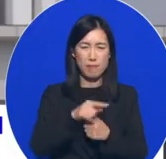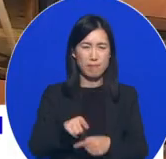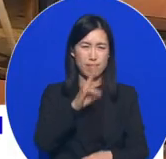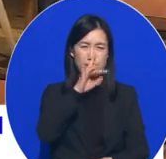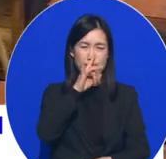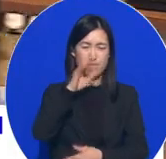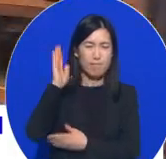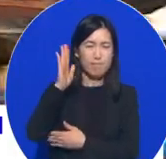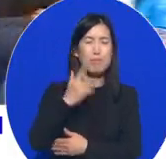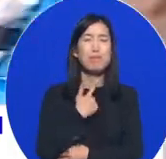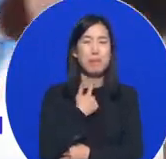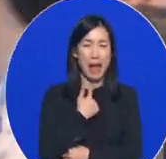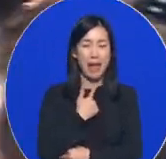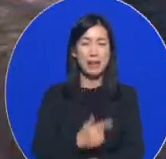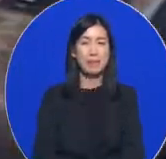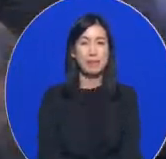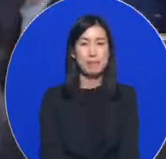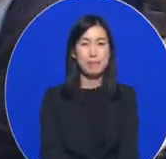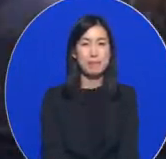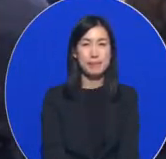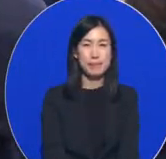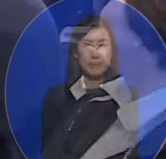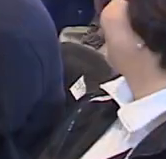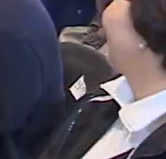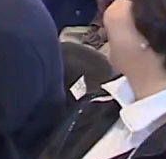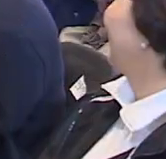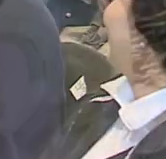밀어붙여야 한다고 강조한 바